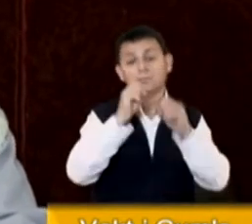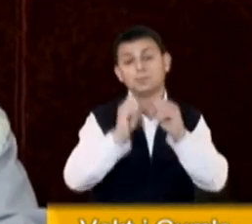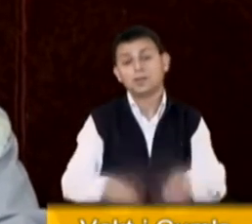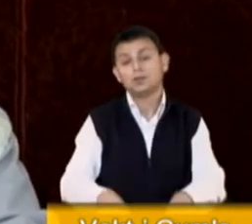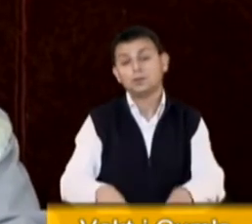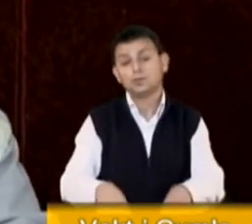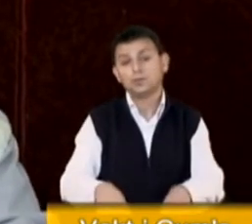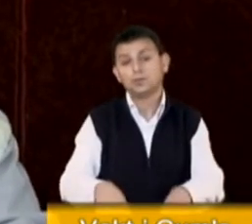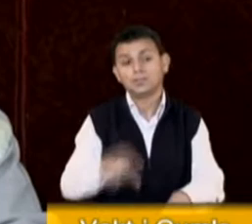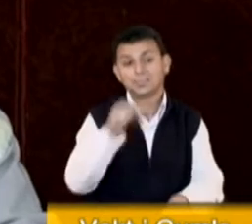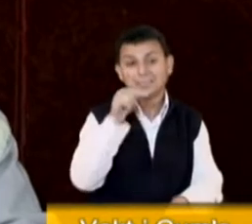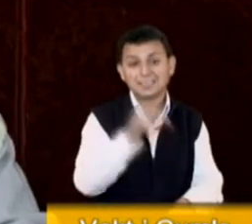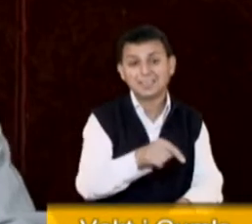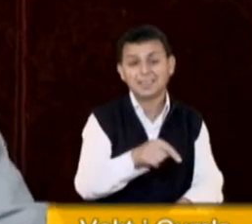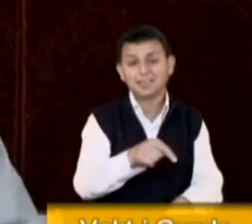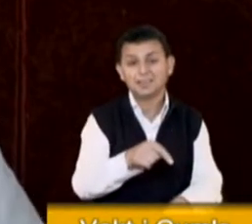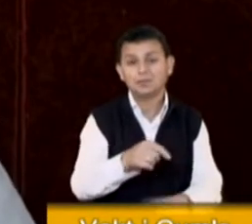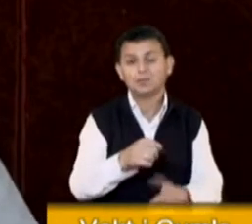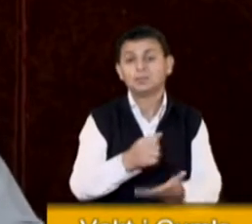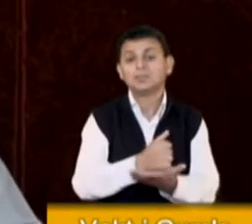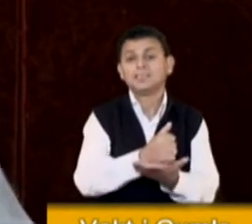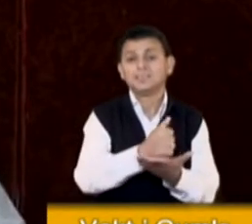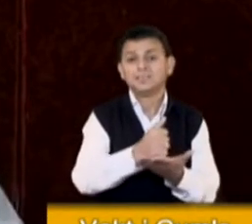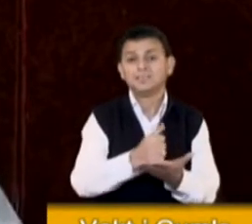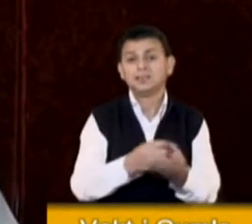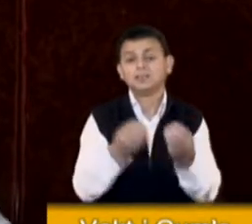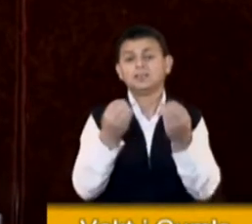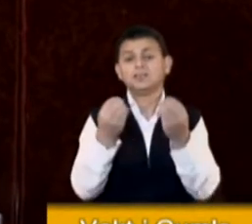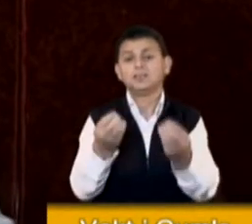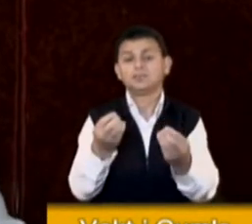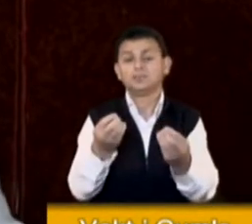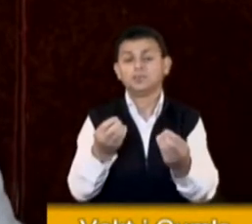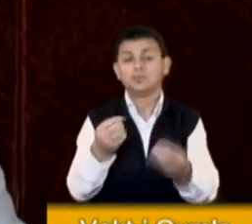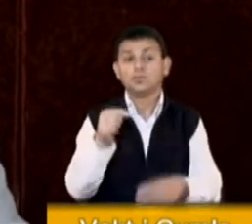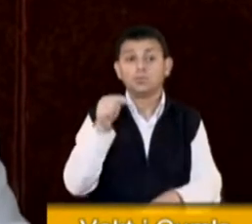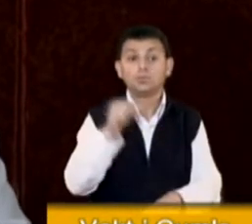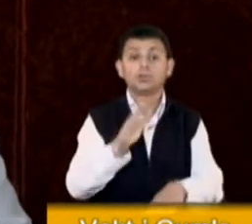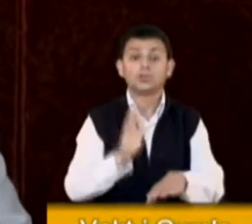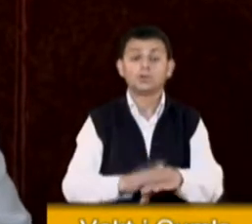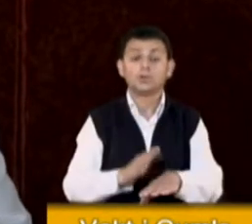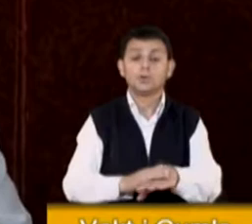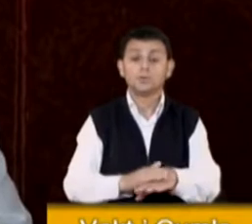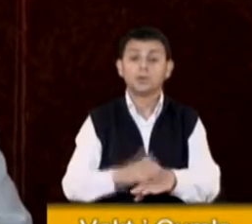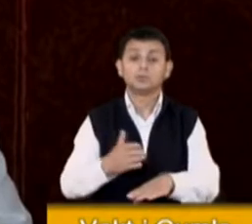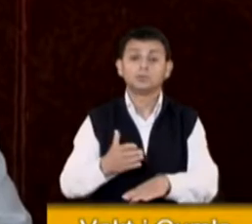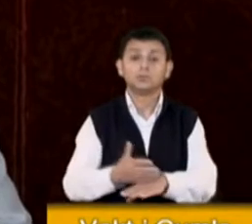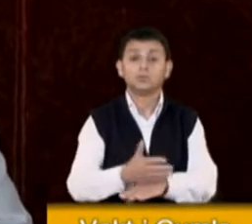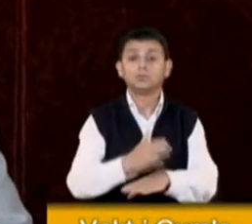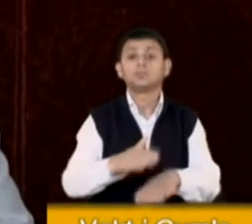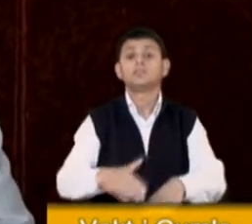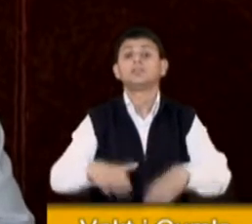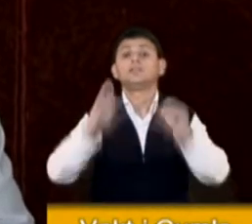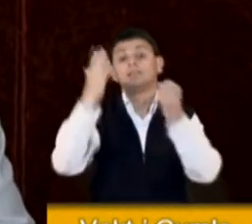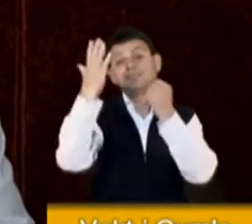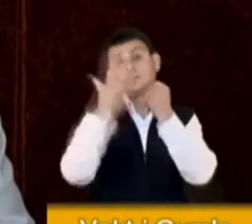okutmak için bunu yapıyor. Muhterem müminler, bunu yapmak yasaktır, bunu yapmak memnudur. Sen öyle